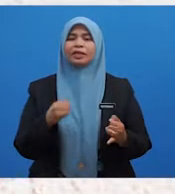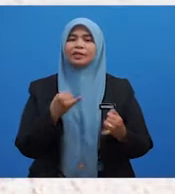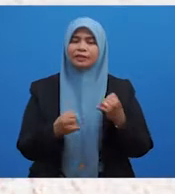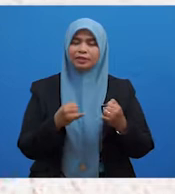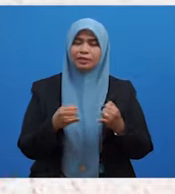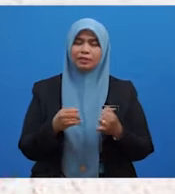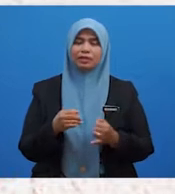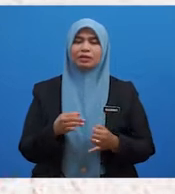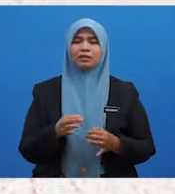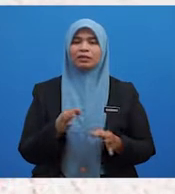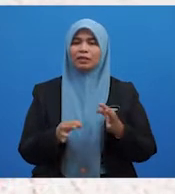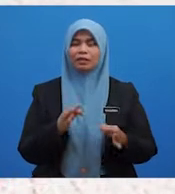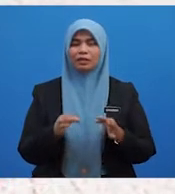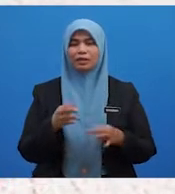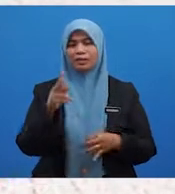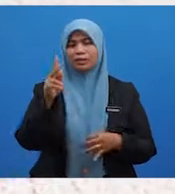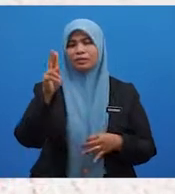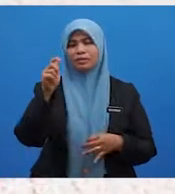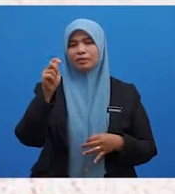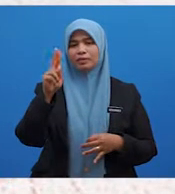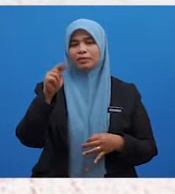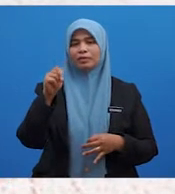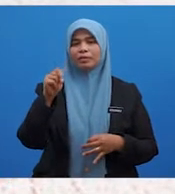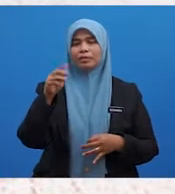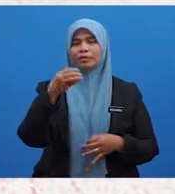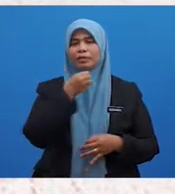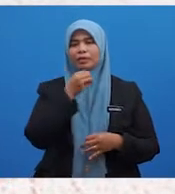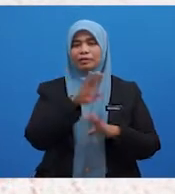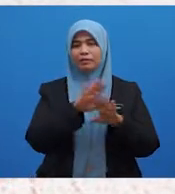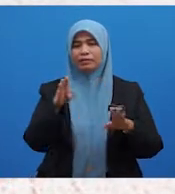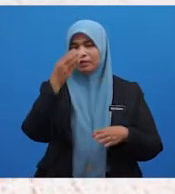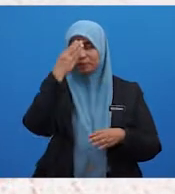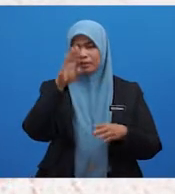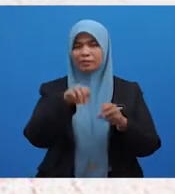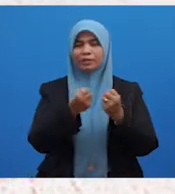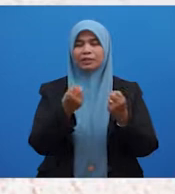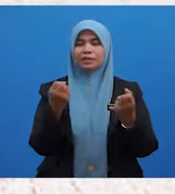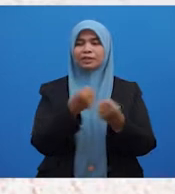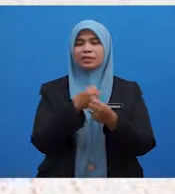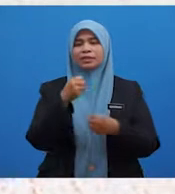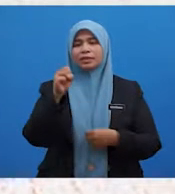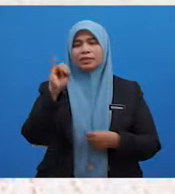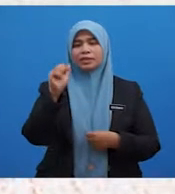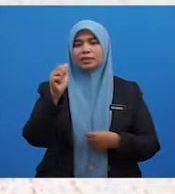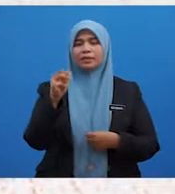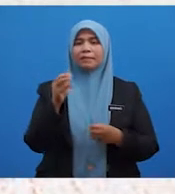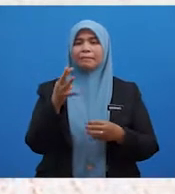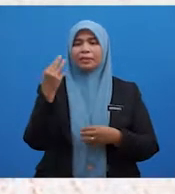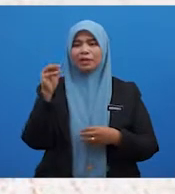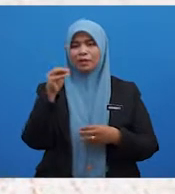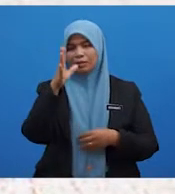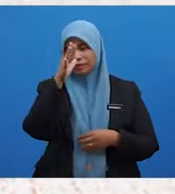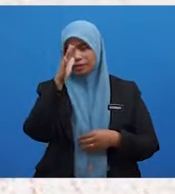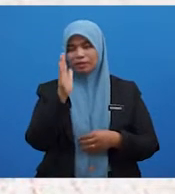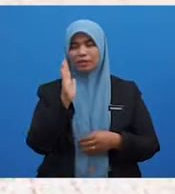jika Tun Perak tidak bijak mematahkan serangan Siam, maka Melaka akan